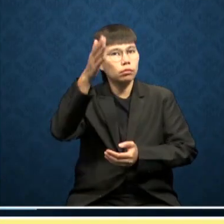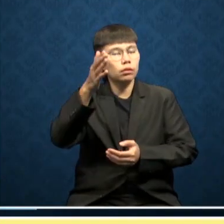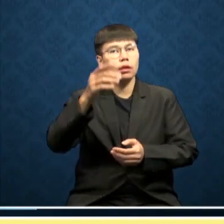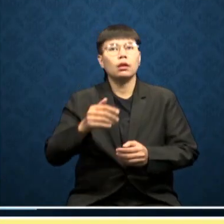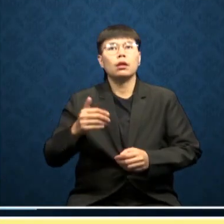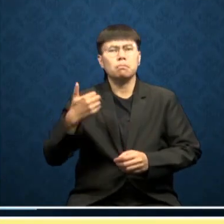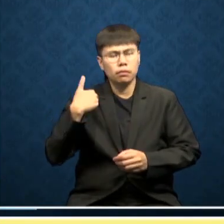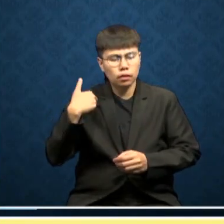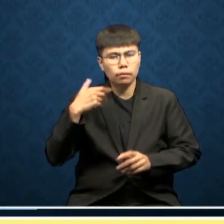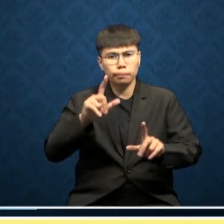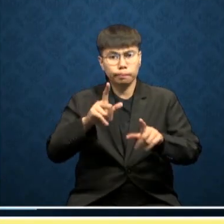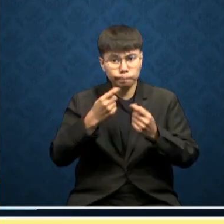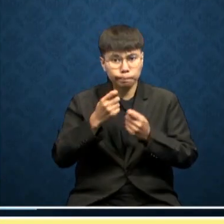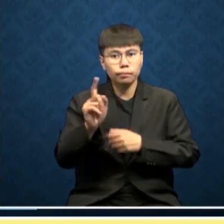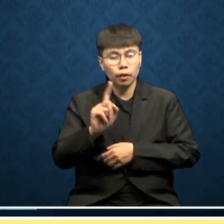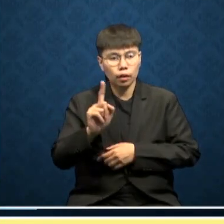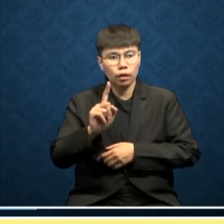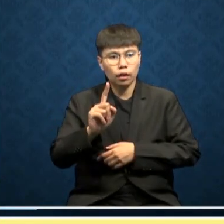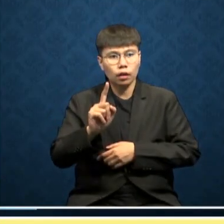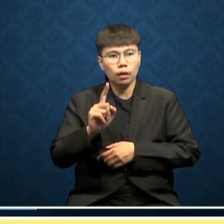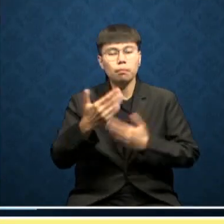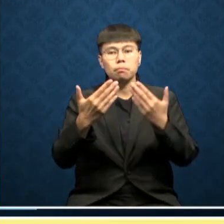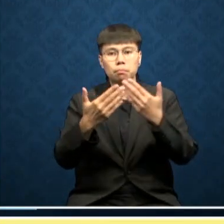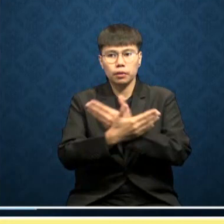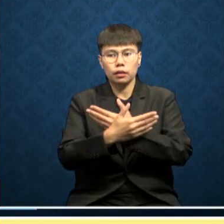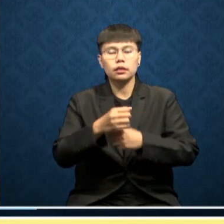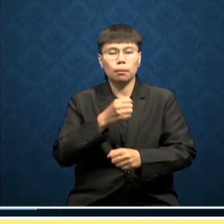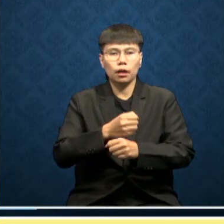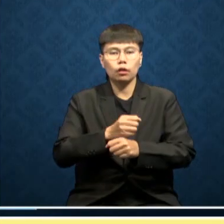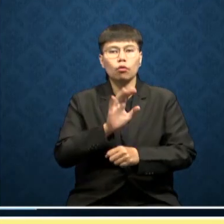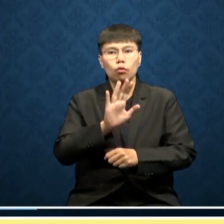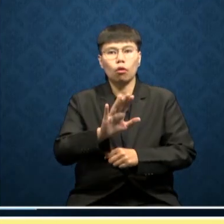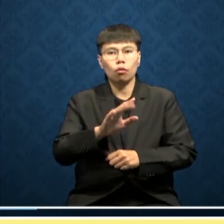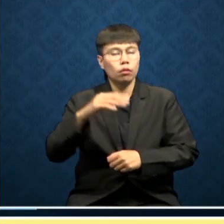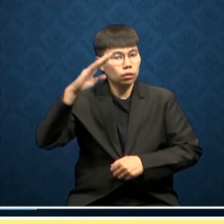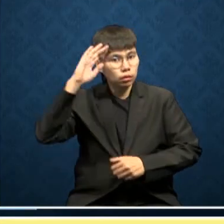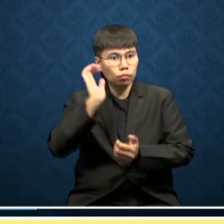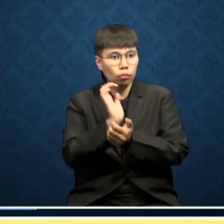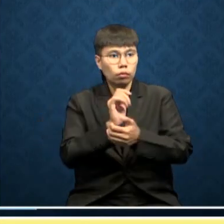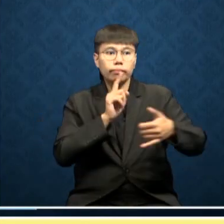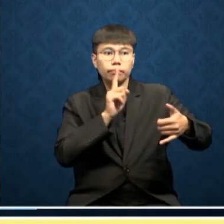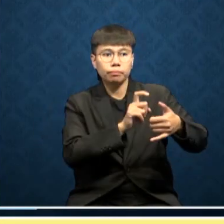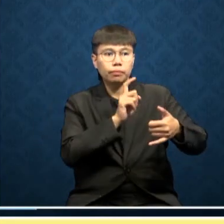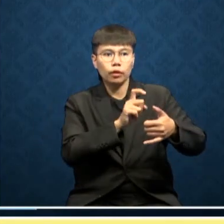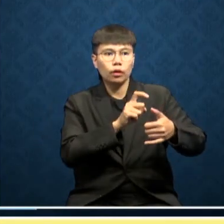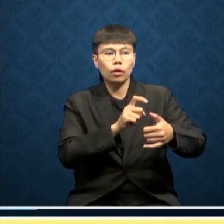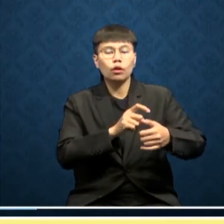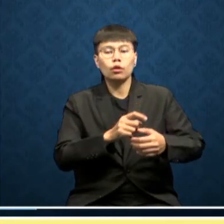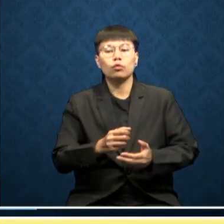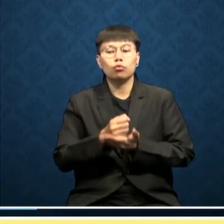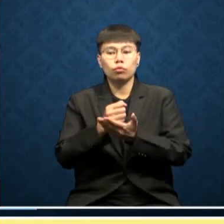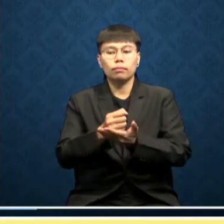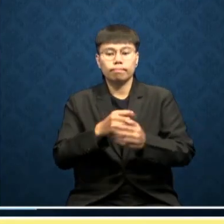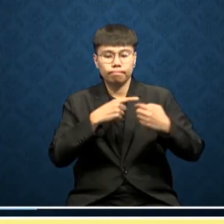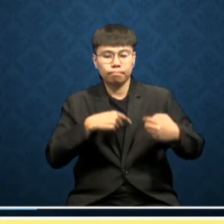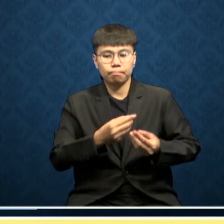ตอบมาอีกนะครับว่าเอ่อการปรับโครงสร้างการทำงานของพนักงานสอบสวนได้สร้างขวัญกำลังใจโดยปัจจุบัน